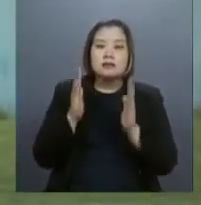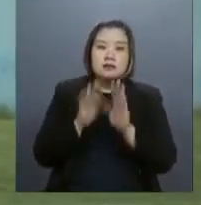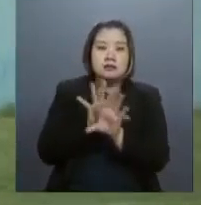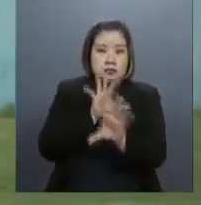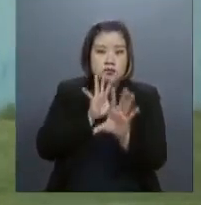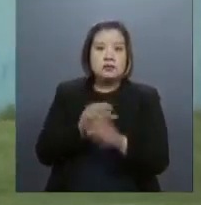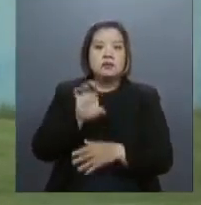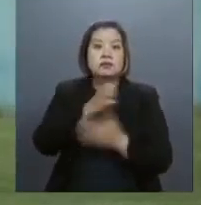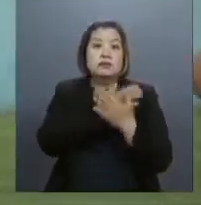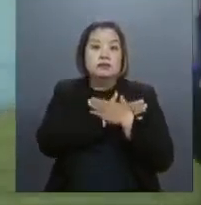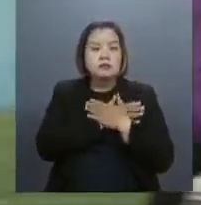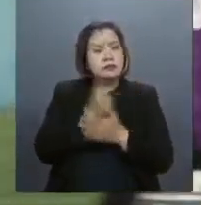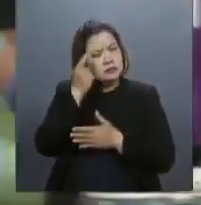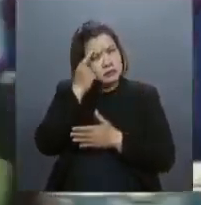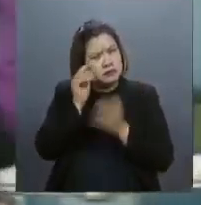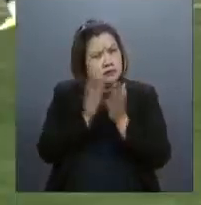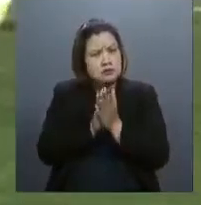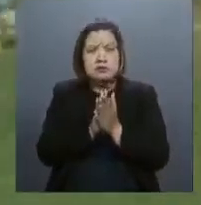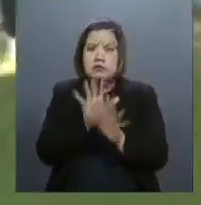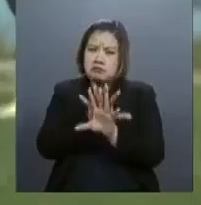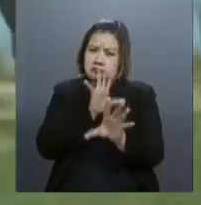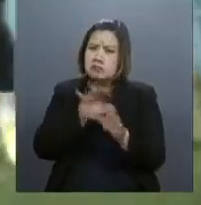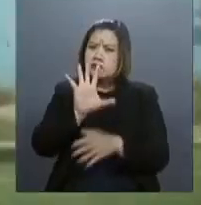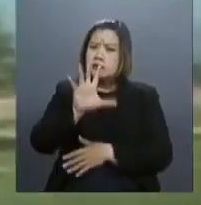ที่คาดว่าจะเข้ามาชมเกมกว่า 5,000 คนครับ